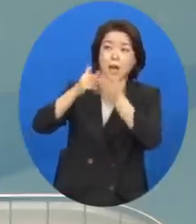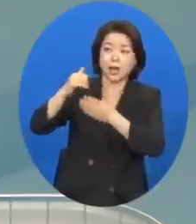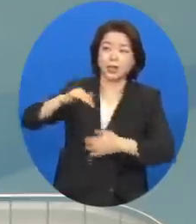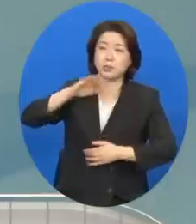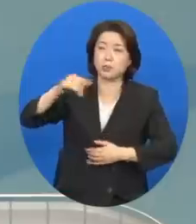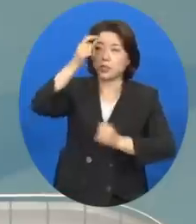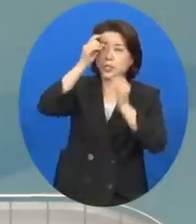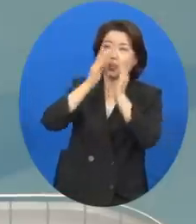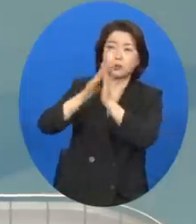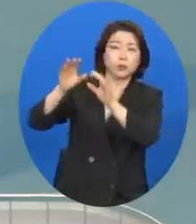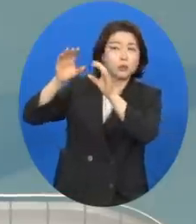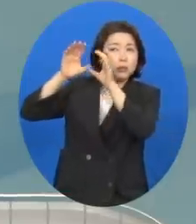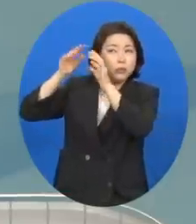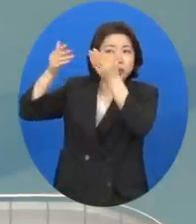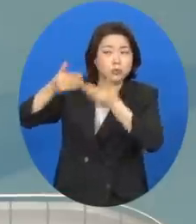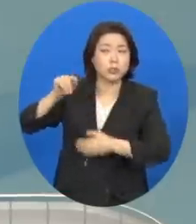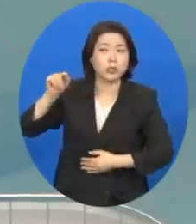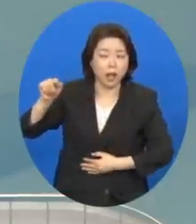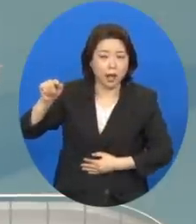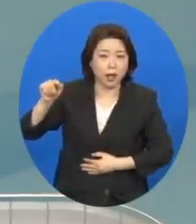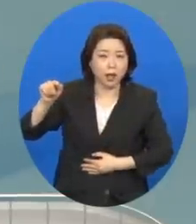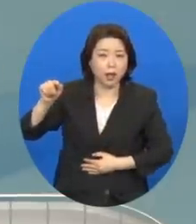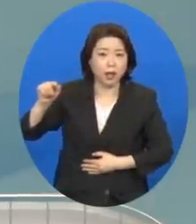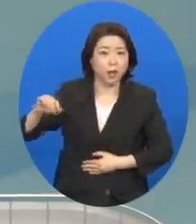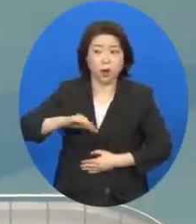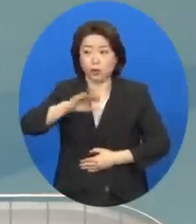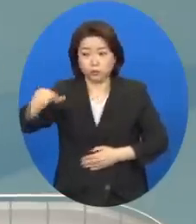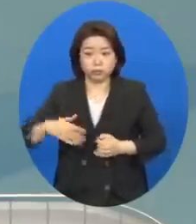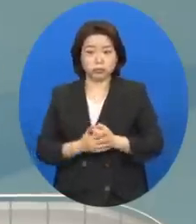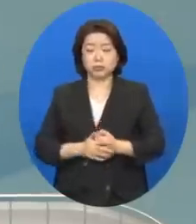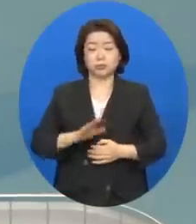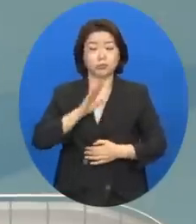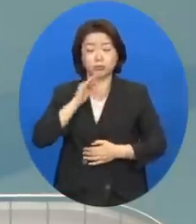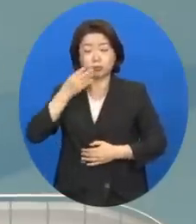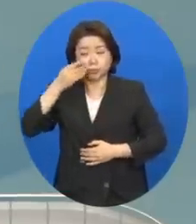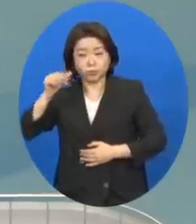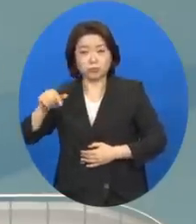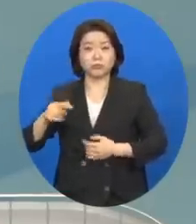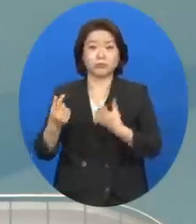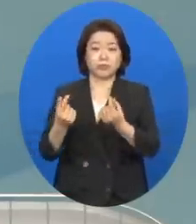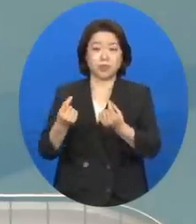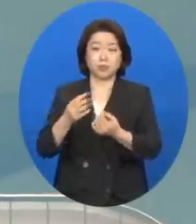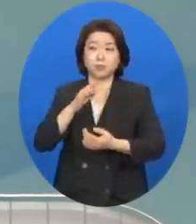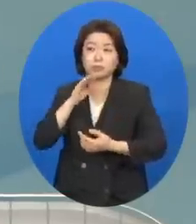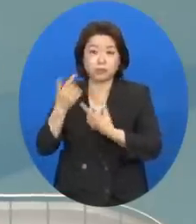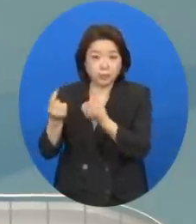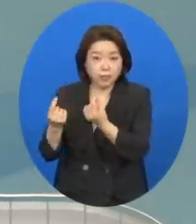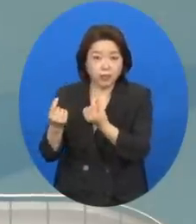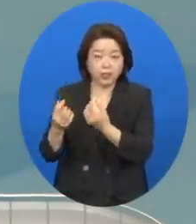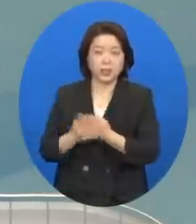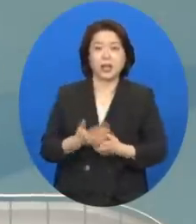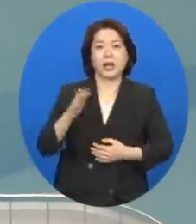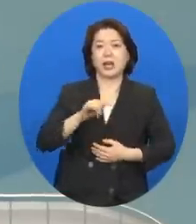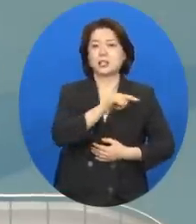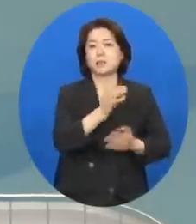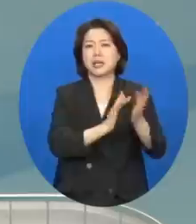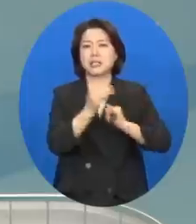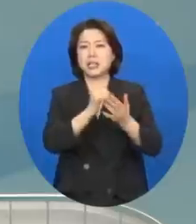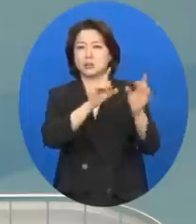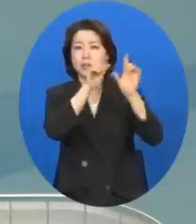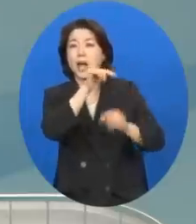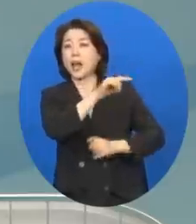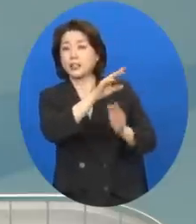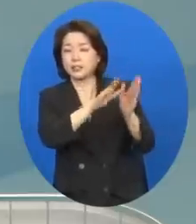우리 기도를 들으신다. 우리는 너무 익숙해요. 그렇지만 예수님 당시 때는